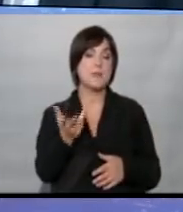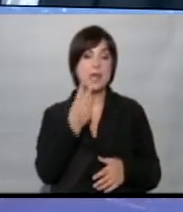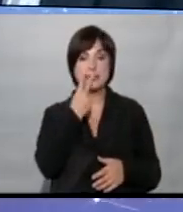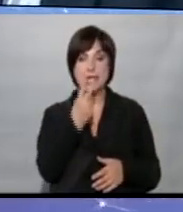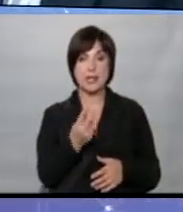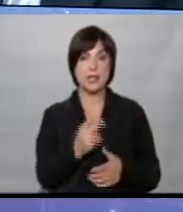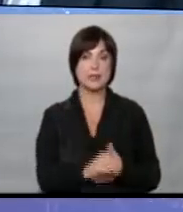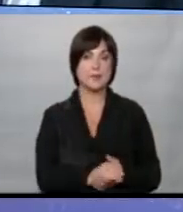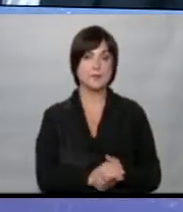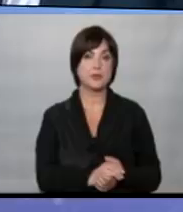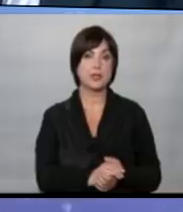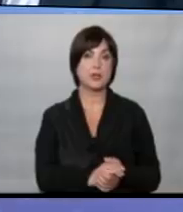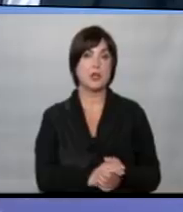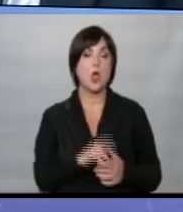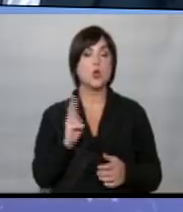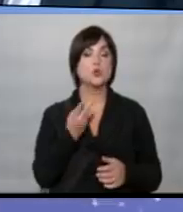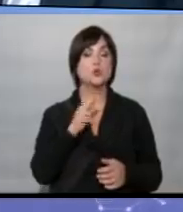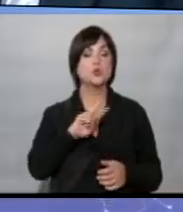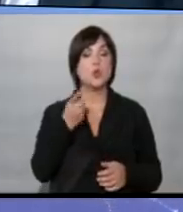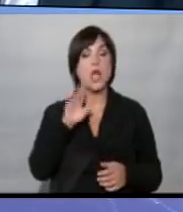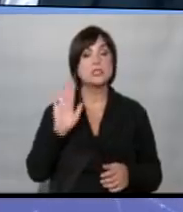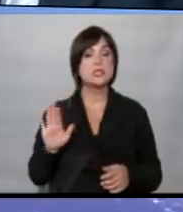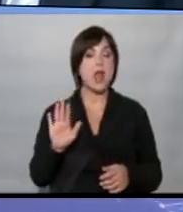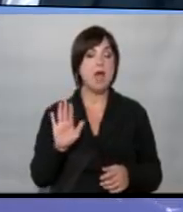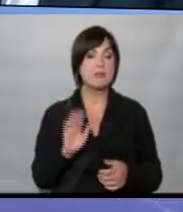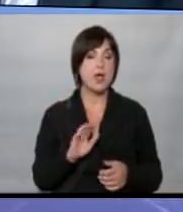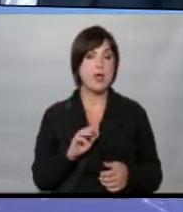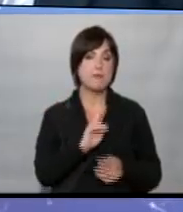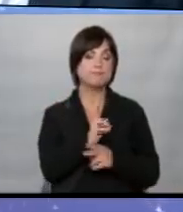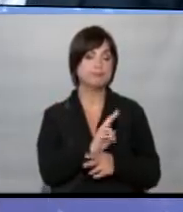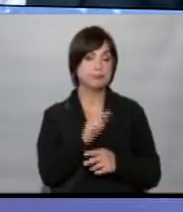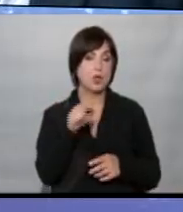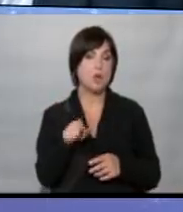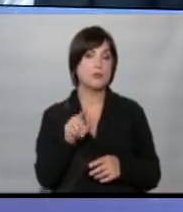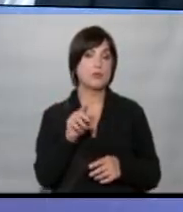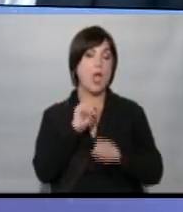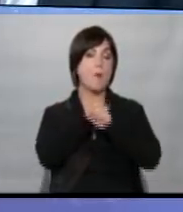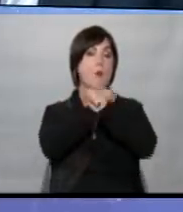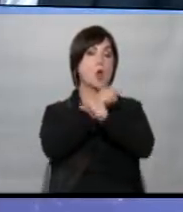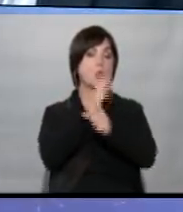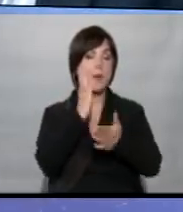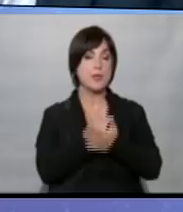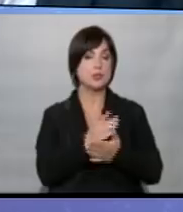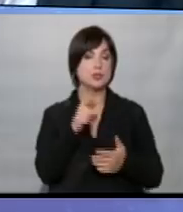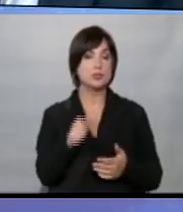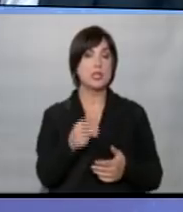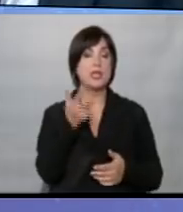гледа. Меѓутоа, од друга страна, манипулацијата па на страната на бойкотирам беше што